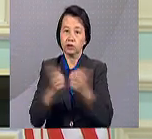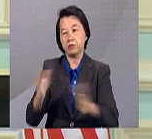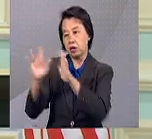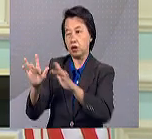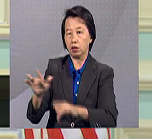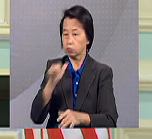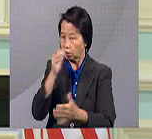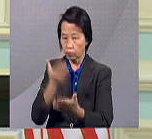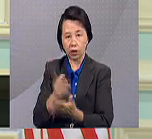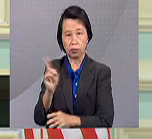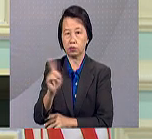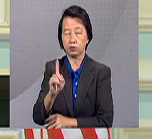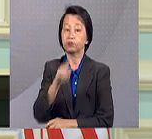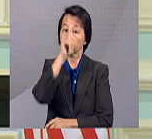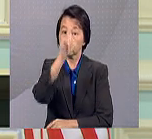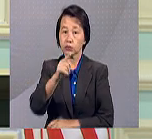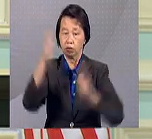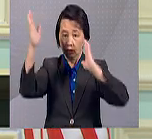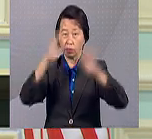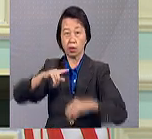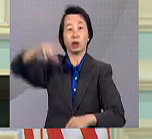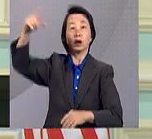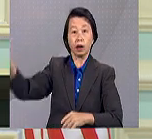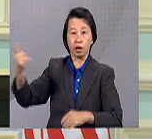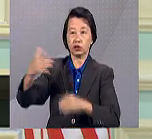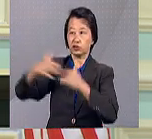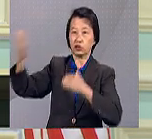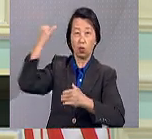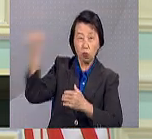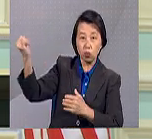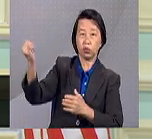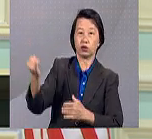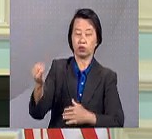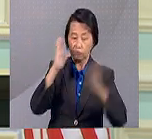peri kemanusiaan. Sebenarnya negara lain jauh lebih teruk